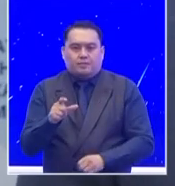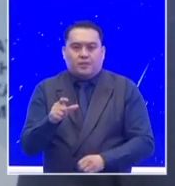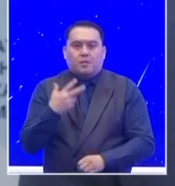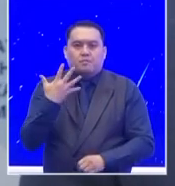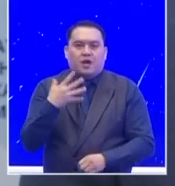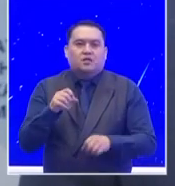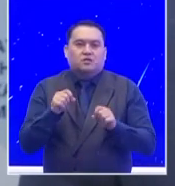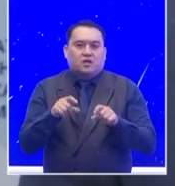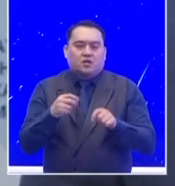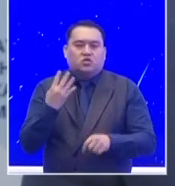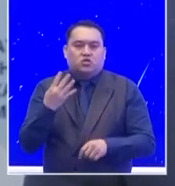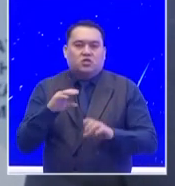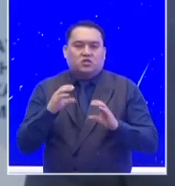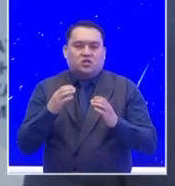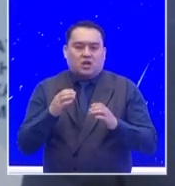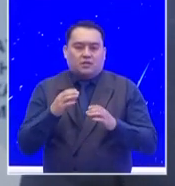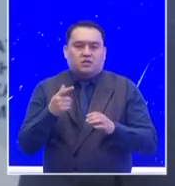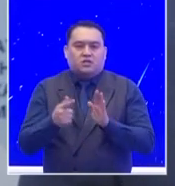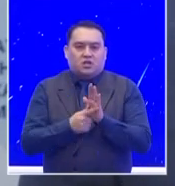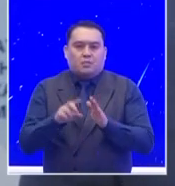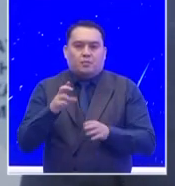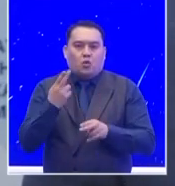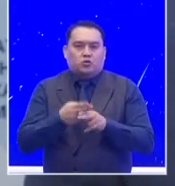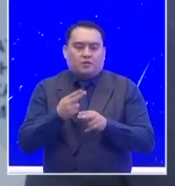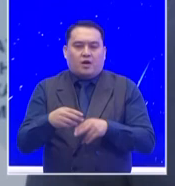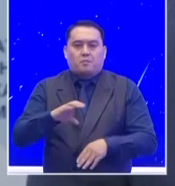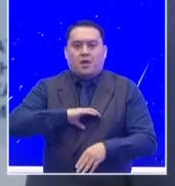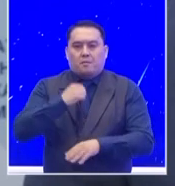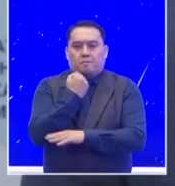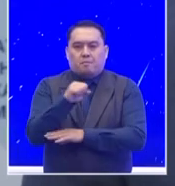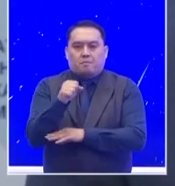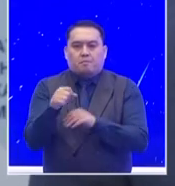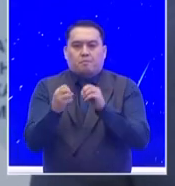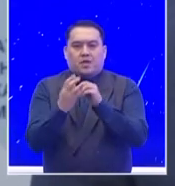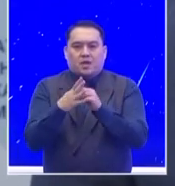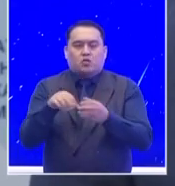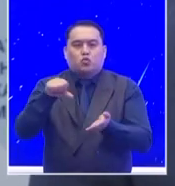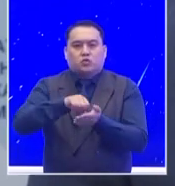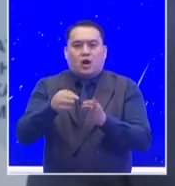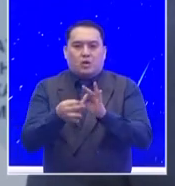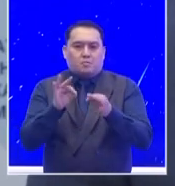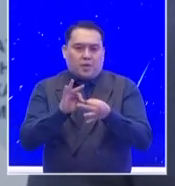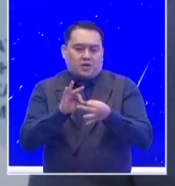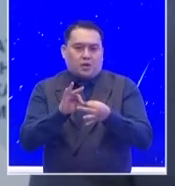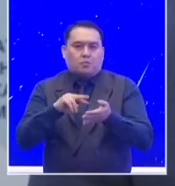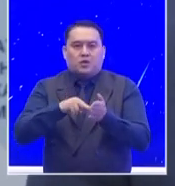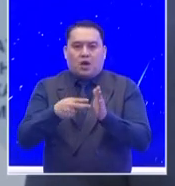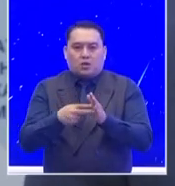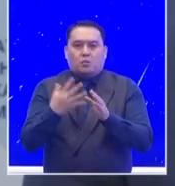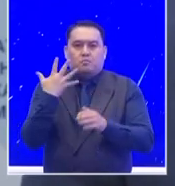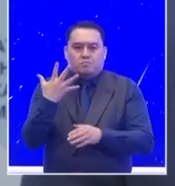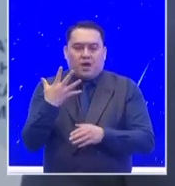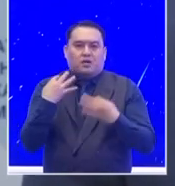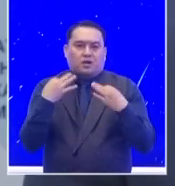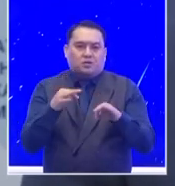5 золотых, 4 серебряных и 7 бронзовых медалей. Мы выиграли 15 лицензий для участия в Олимпиаде. В планах получить еще 5